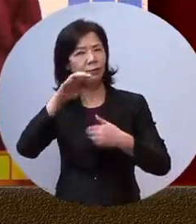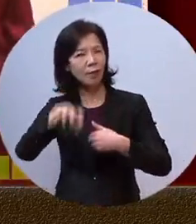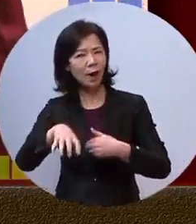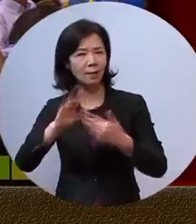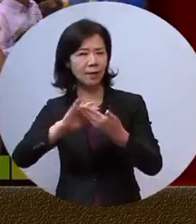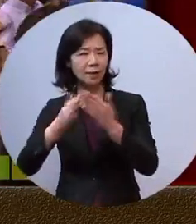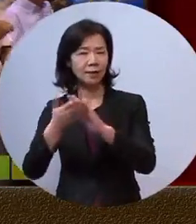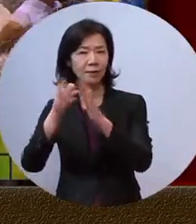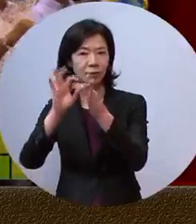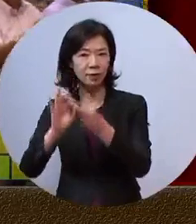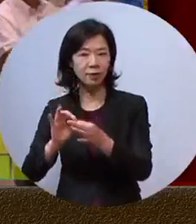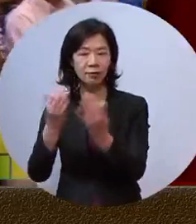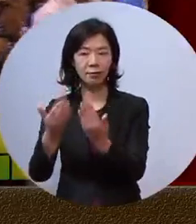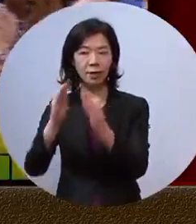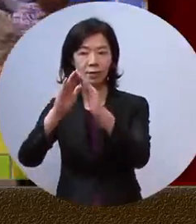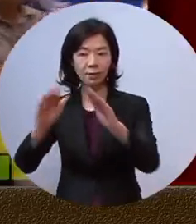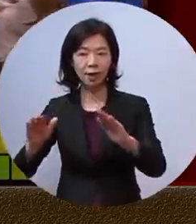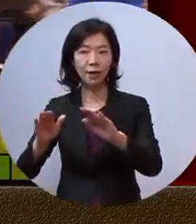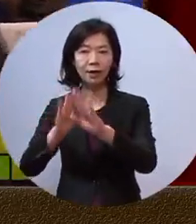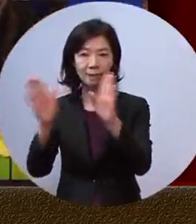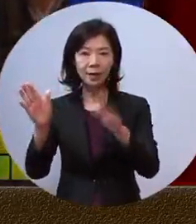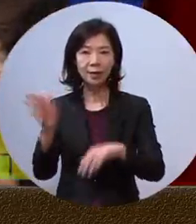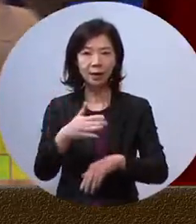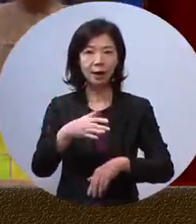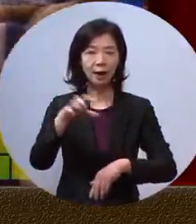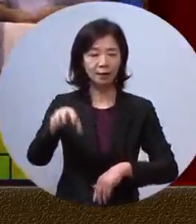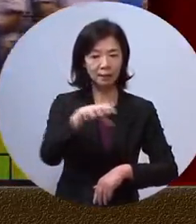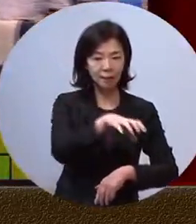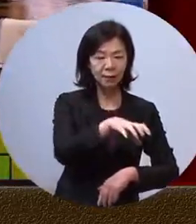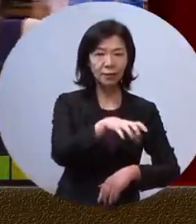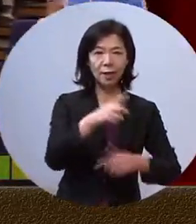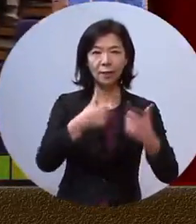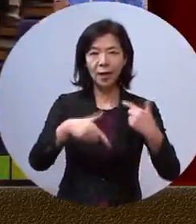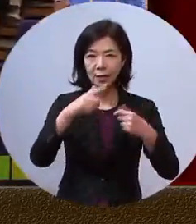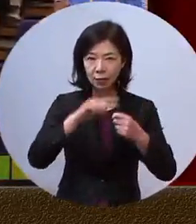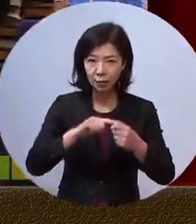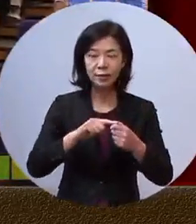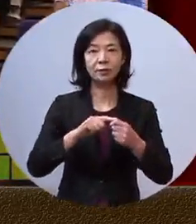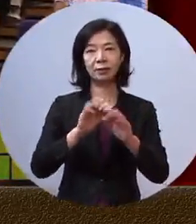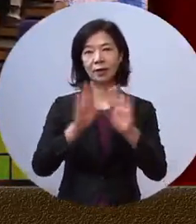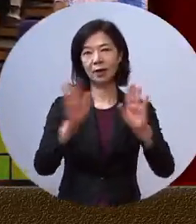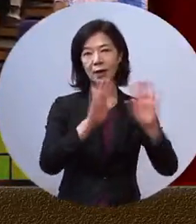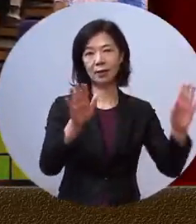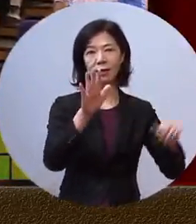催され、その後毎年各地で開催されているもの。